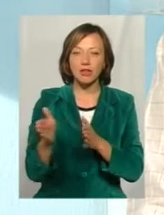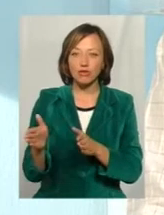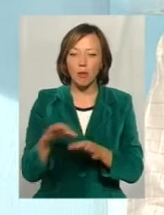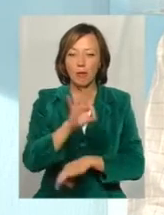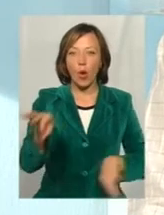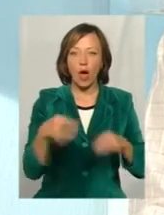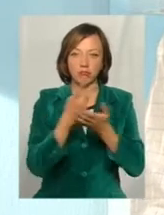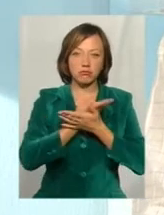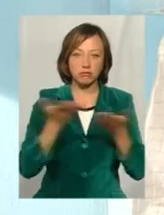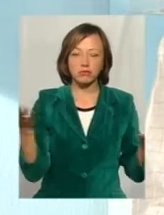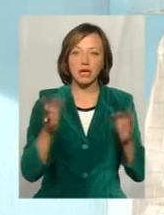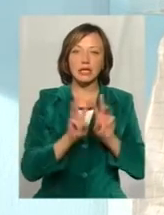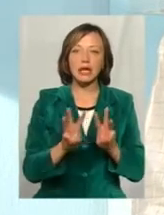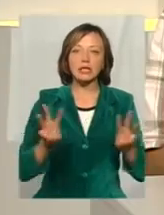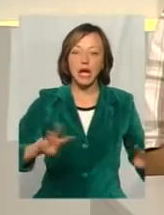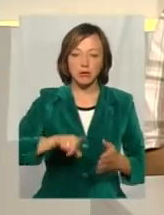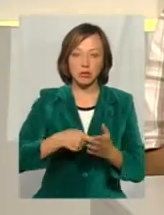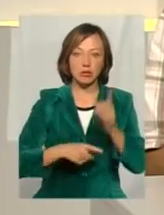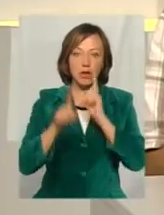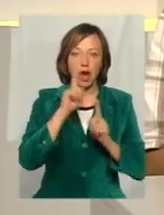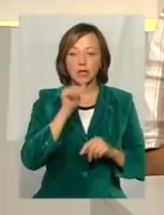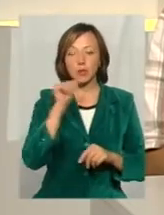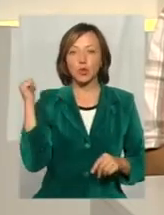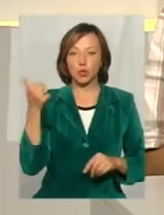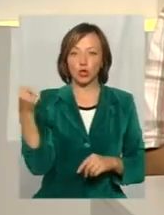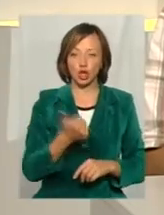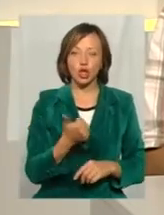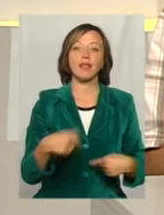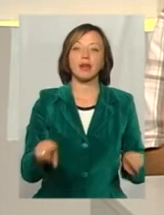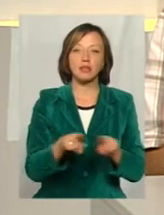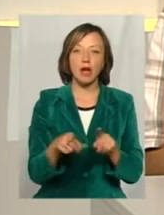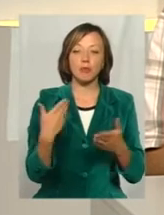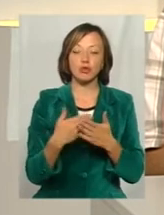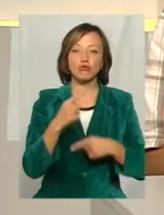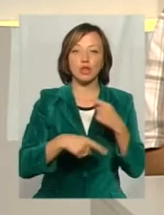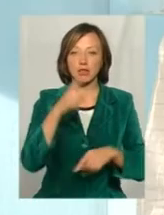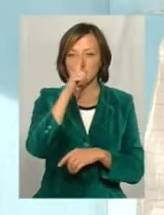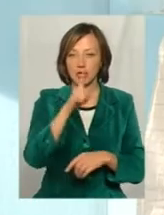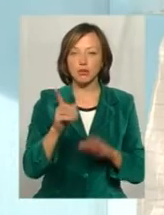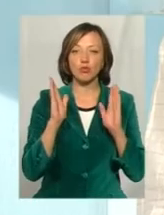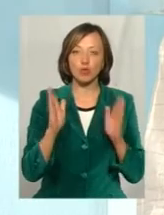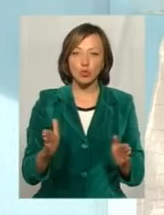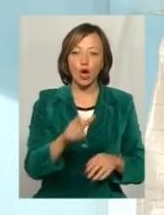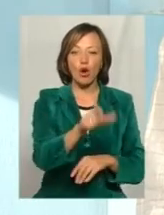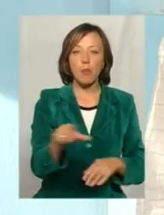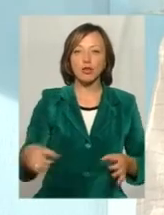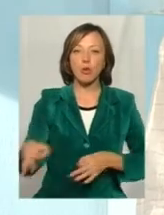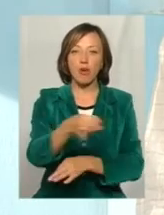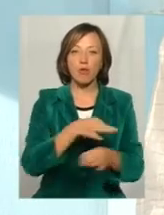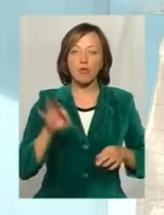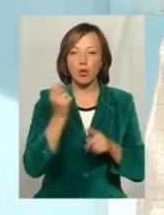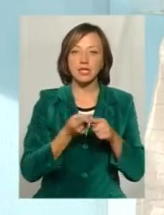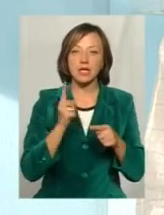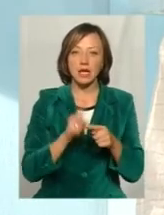сьогоднішній день оприлюднена на сайті міської ради на минулому тижні. Так само десь через місяць будуть громадські обговорення щодо